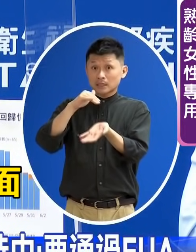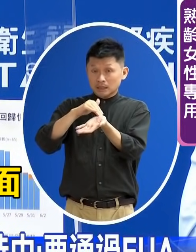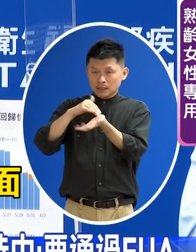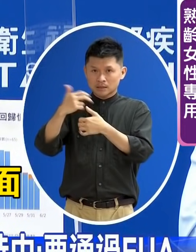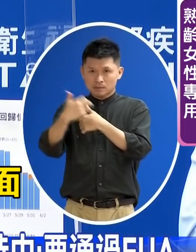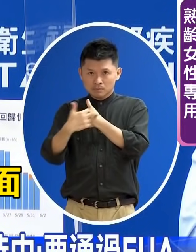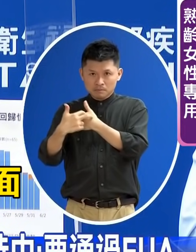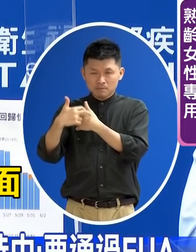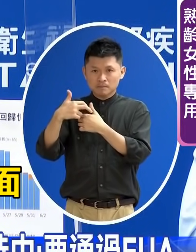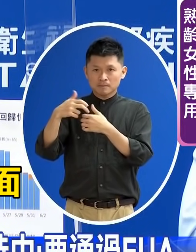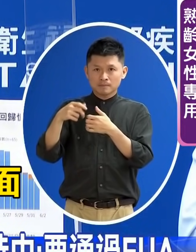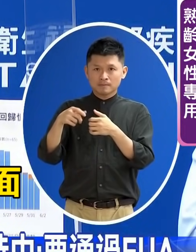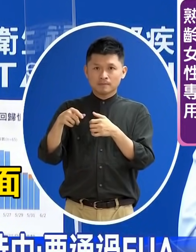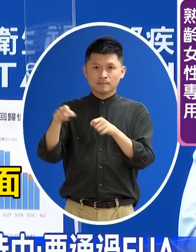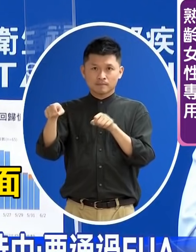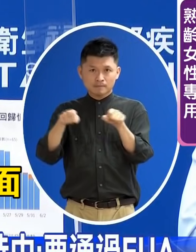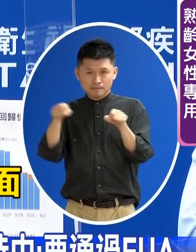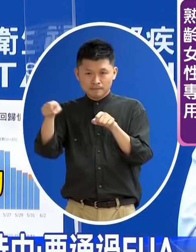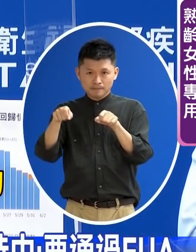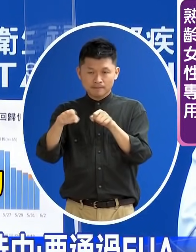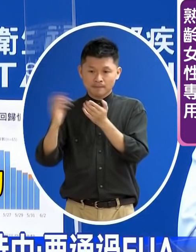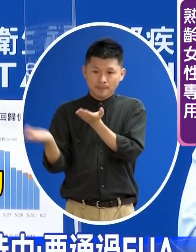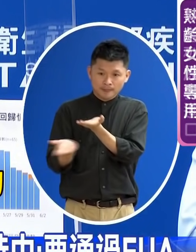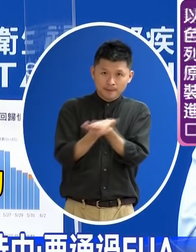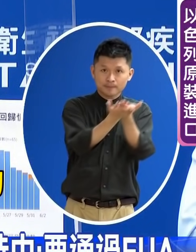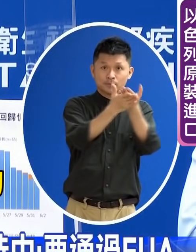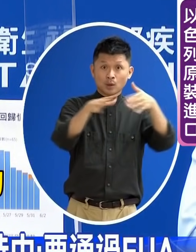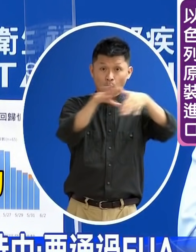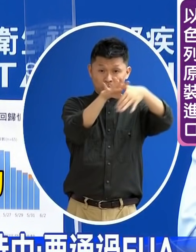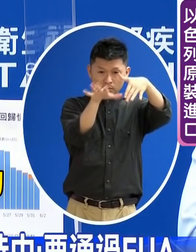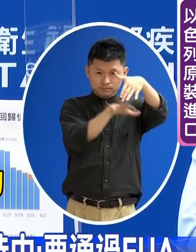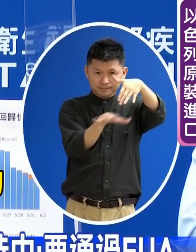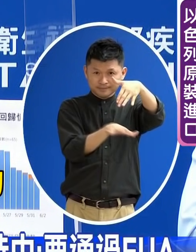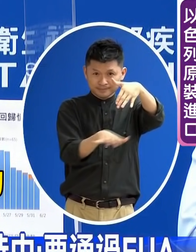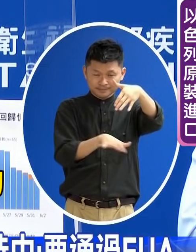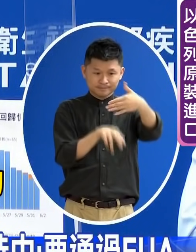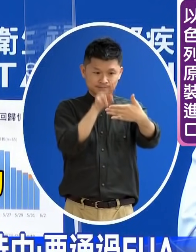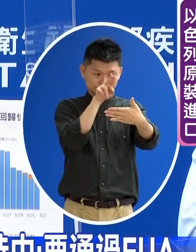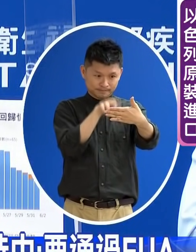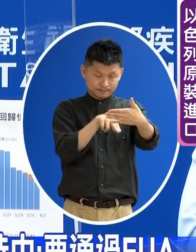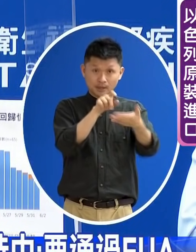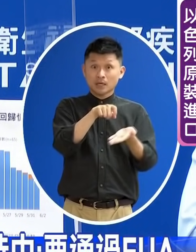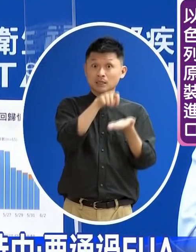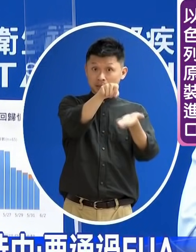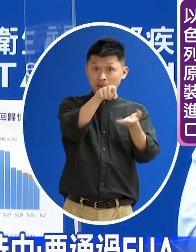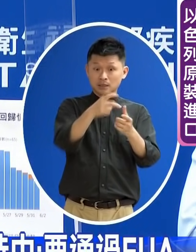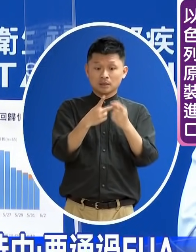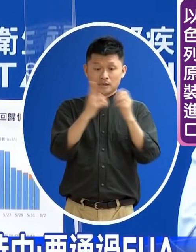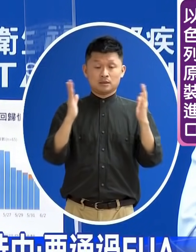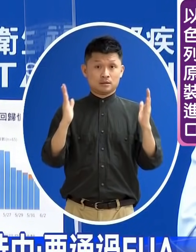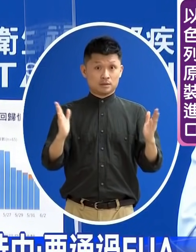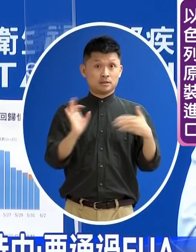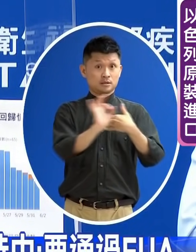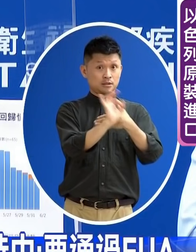他们送出来的 paper 的里面，好相关的文件里面提到的，在二期的实